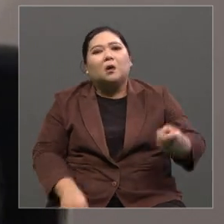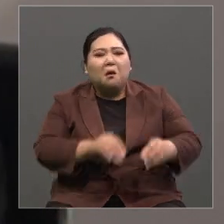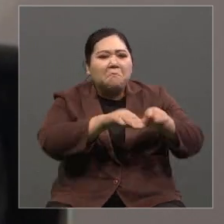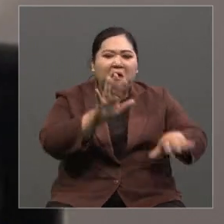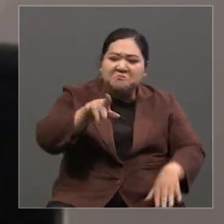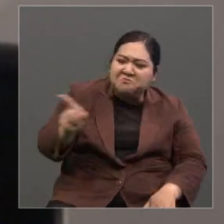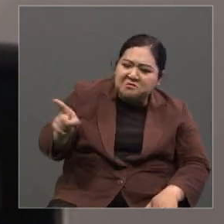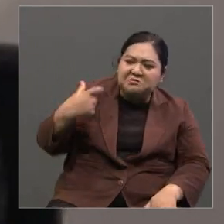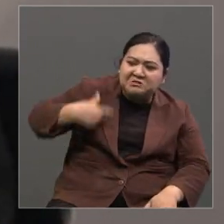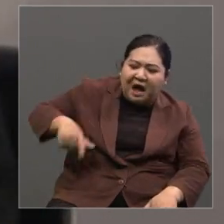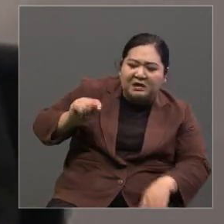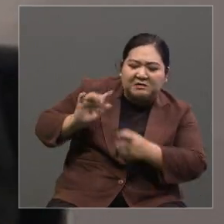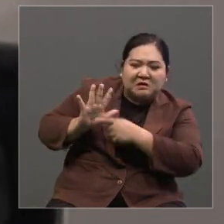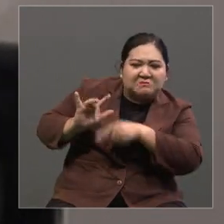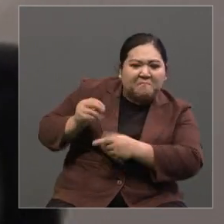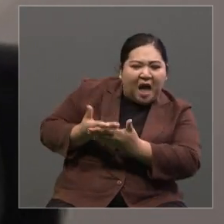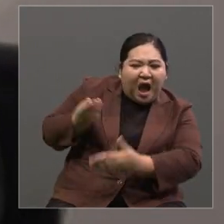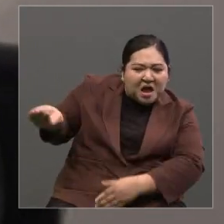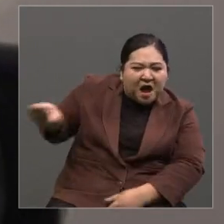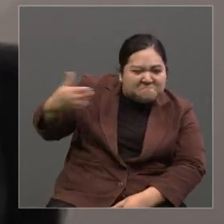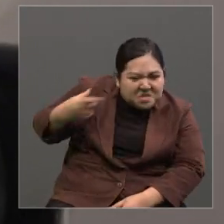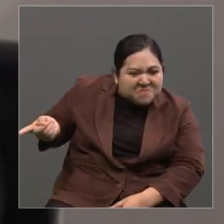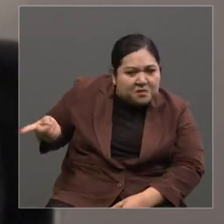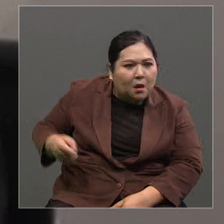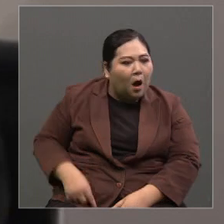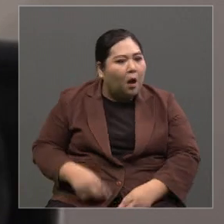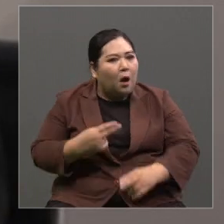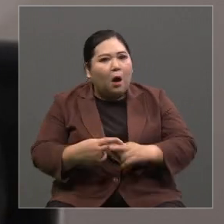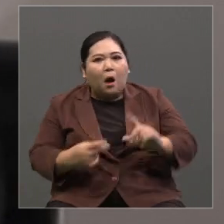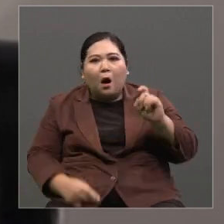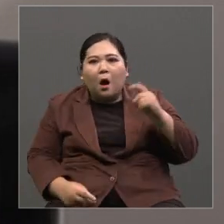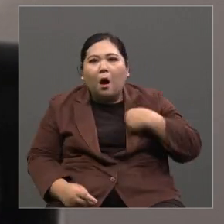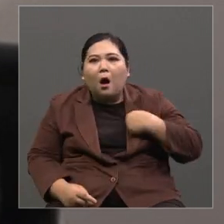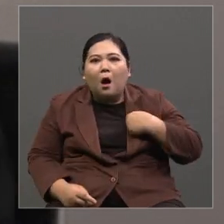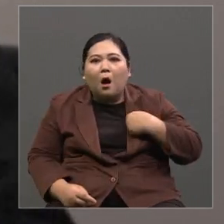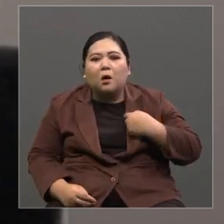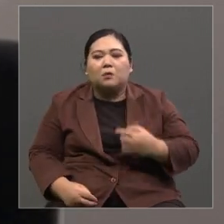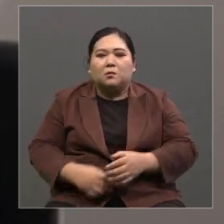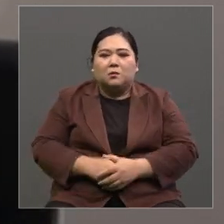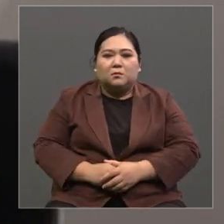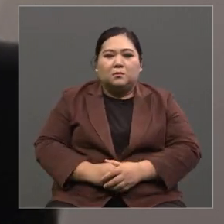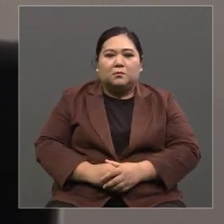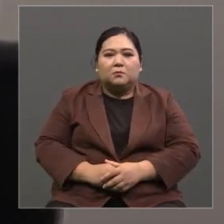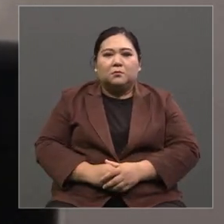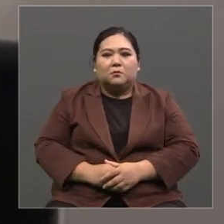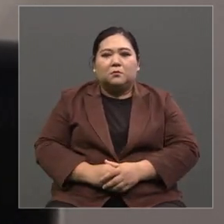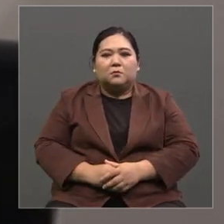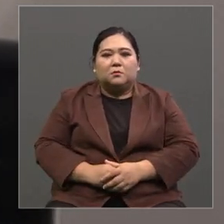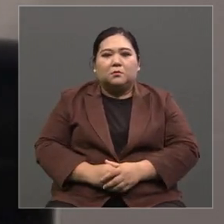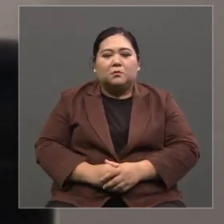ว่าผมรับเงินหรือว่าอะไรเนี่ยทำให้ผมได้ความเสียหายนะแล้วตอนนั้นเนี่ยลูกของผมเนี่ยคือเอาต้องบอกก่อนว่า